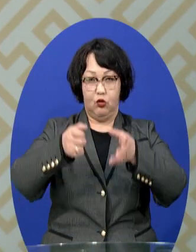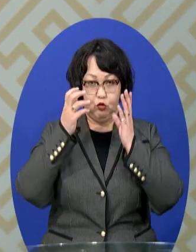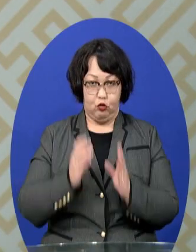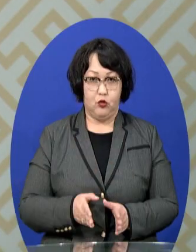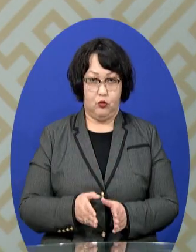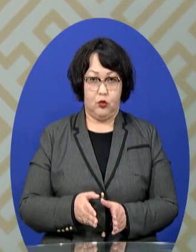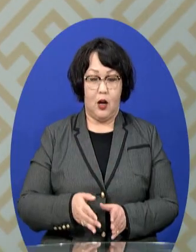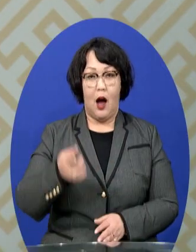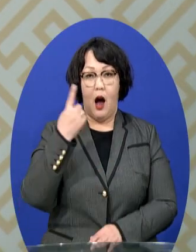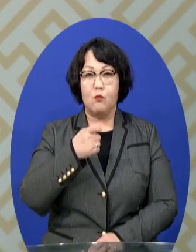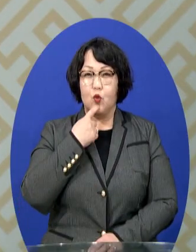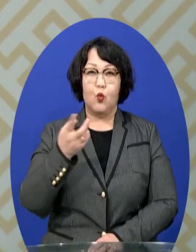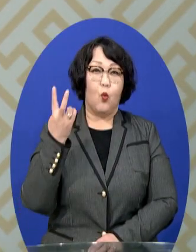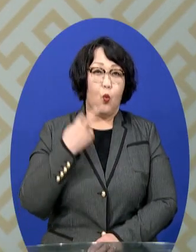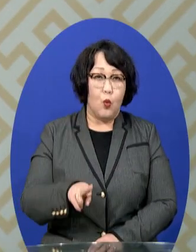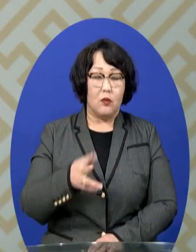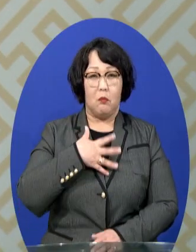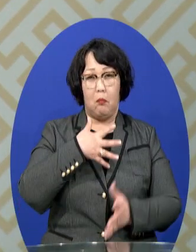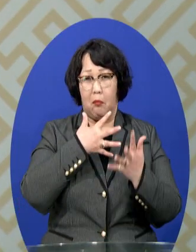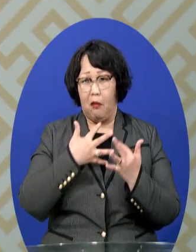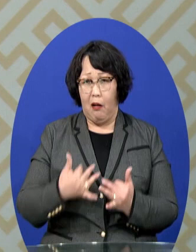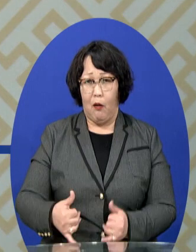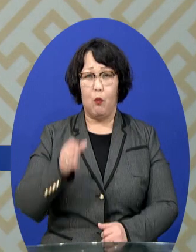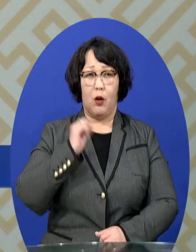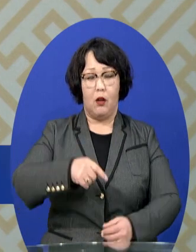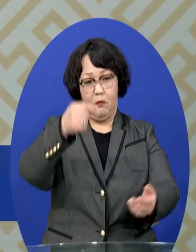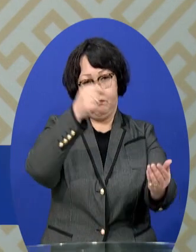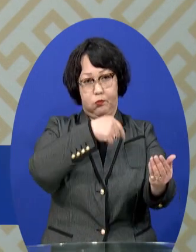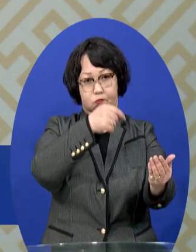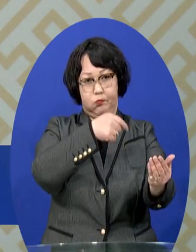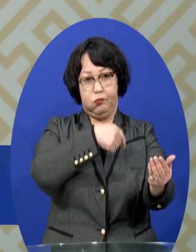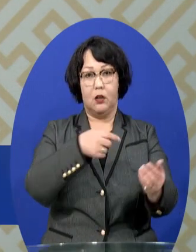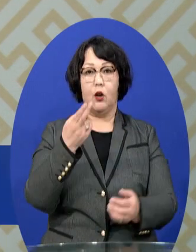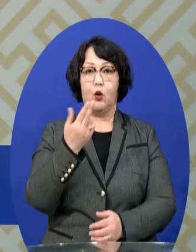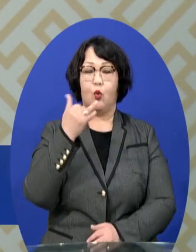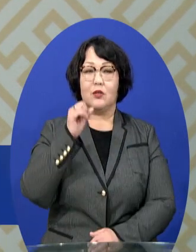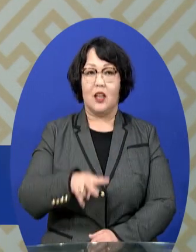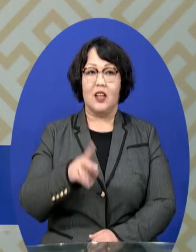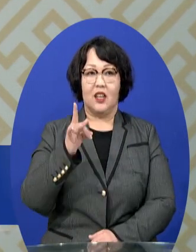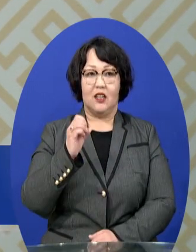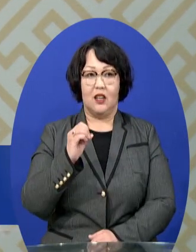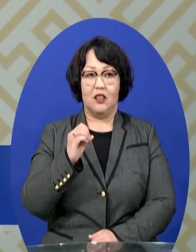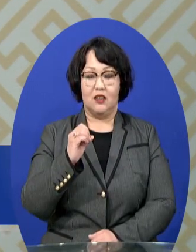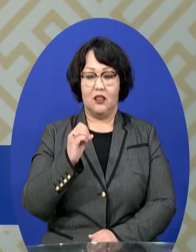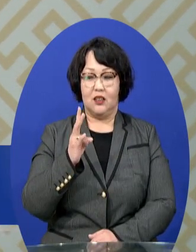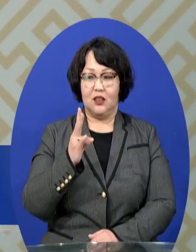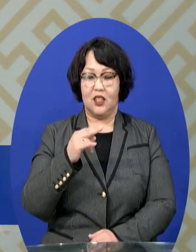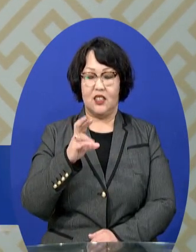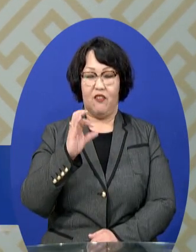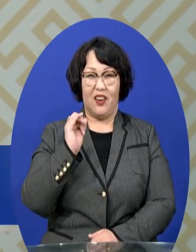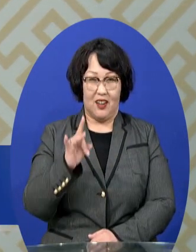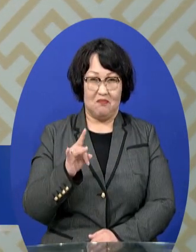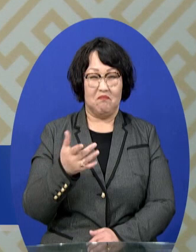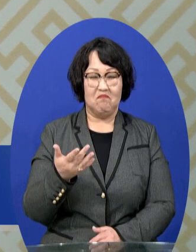хүнд тохиолдолд хэрэглэдэг туслын одоо ремдесивир гэдэг им байгаа. За энэ имийг бол Бангладеш улсаас одоо